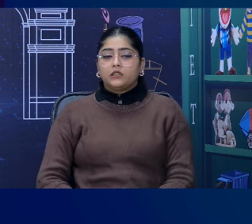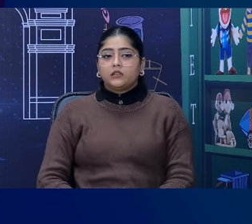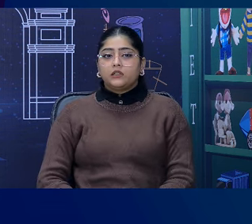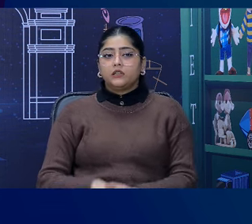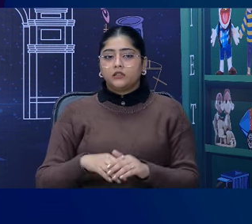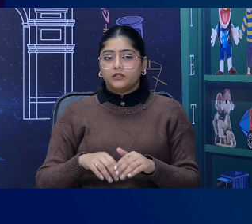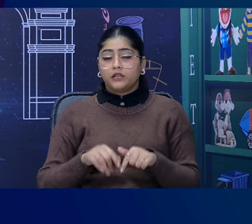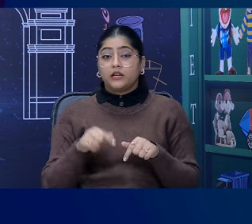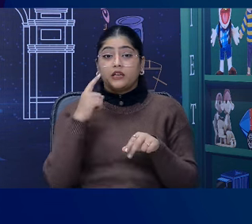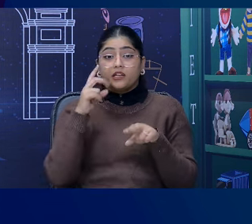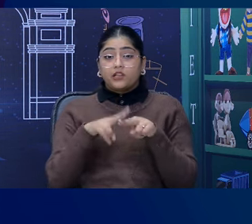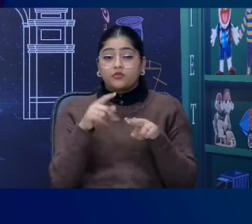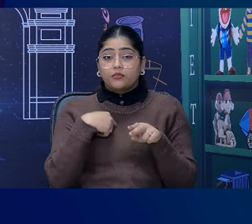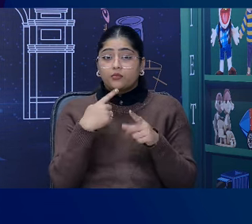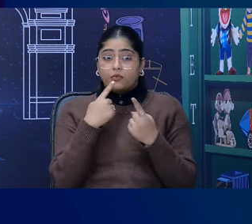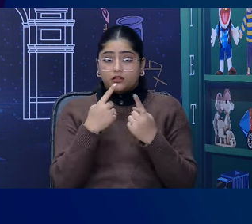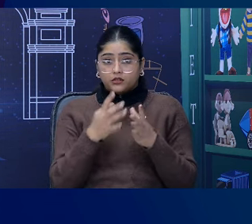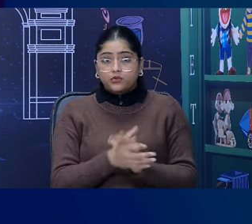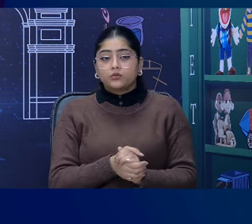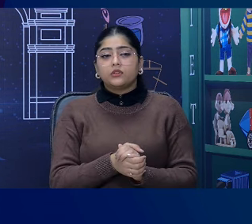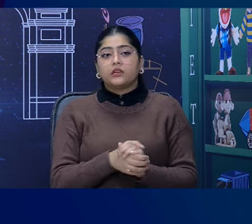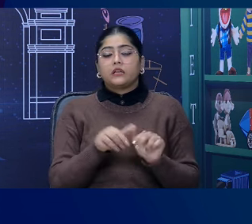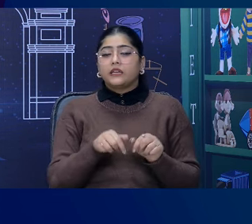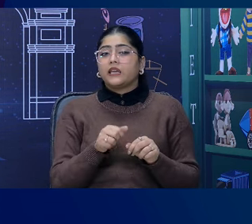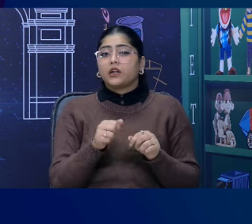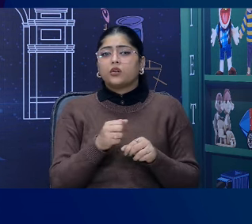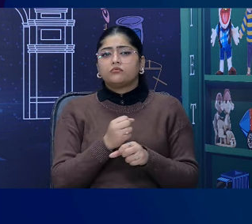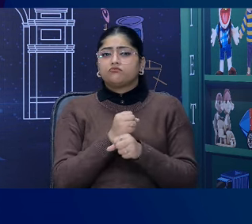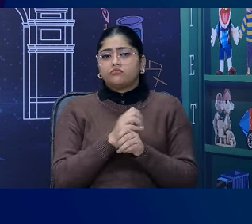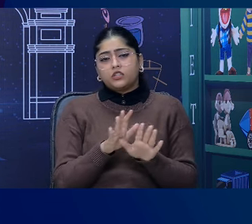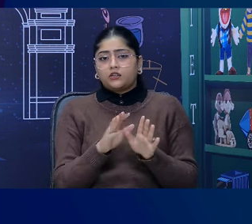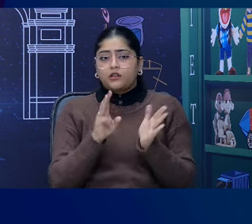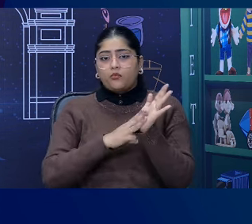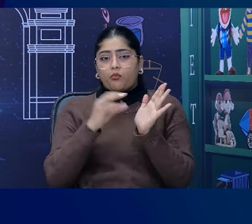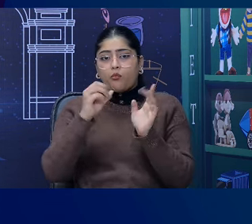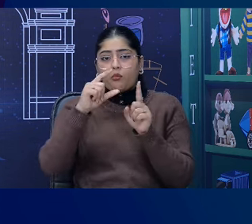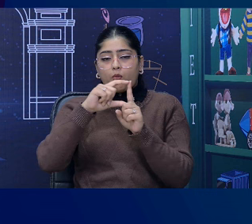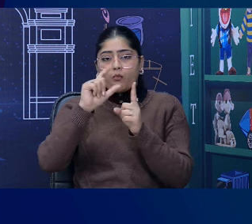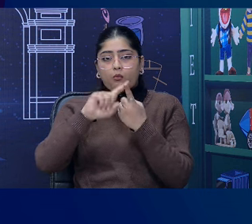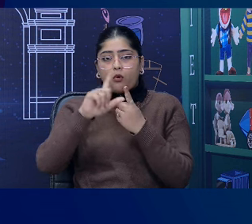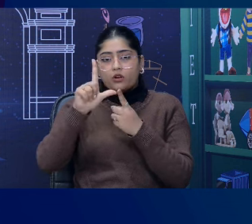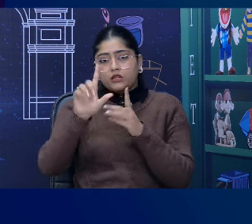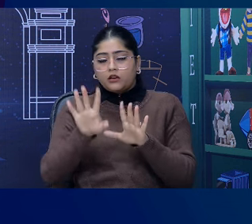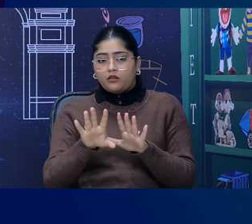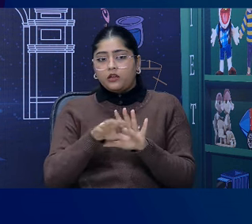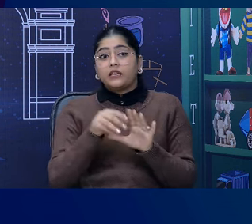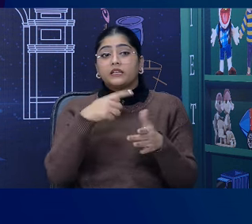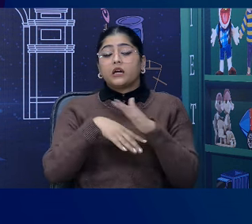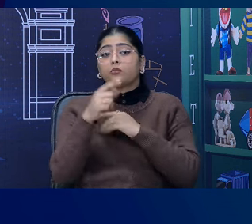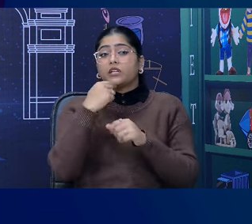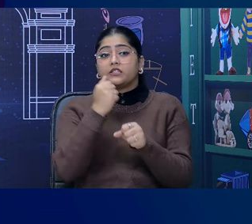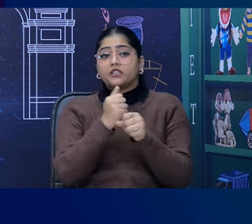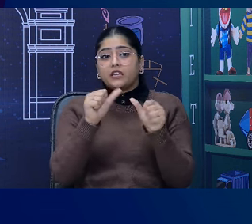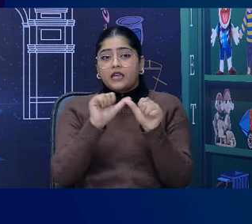अब जब हम बात कर रहे हैं स्ट्रेस की ये एक बहुत कॉमन मॉडल है जब हम स्ट्रेस की बात करते हैं इसको हम बोलते हैं गैस मॉडल इसको